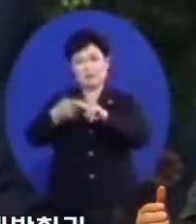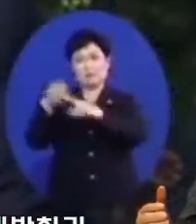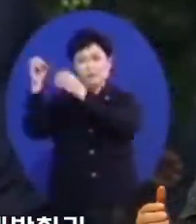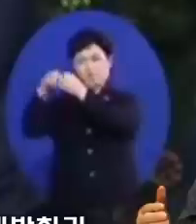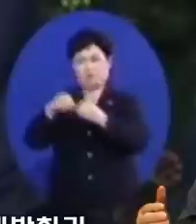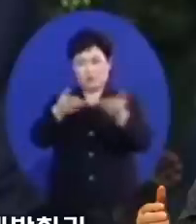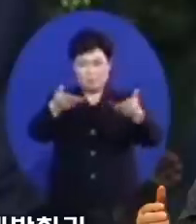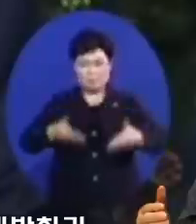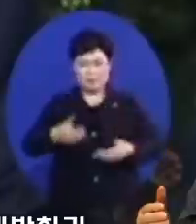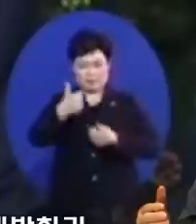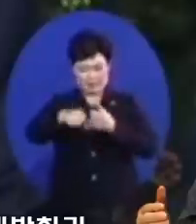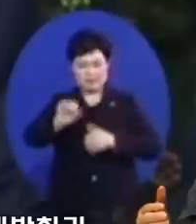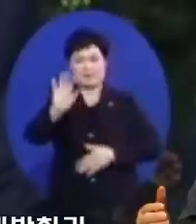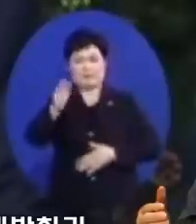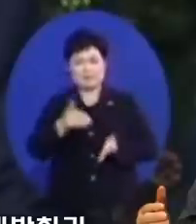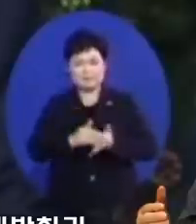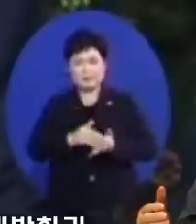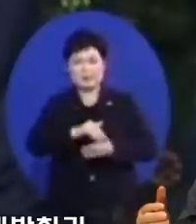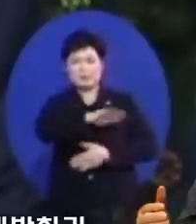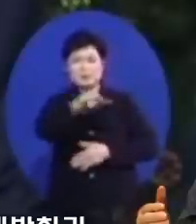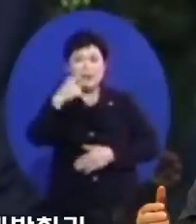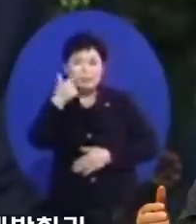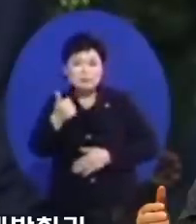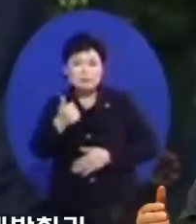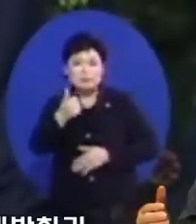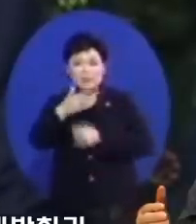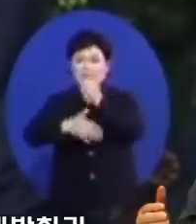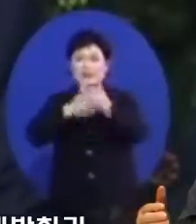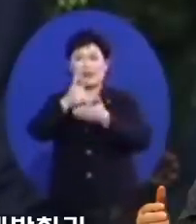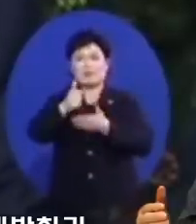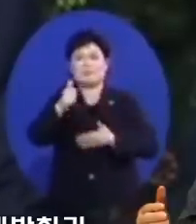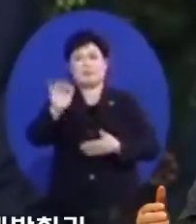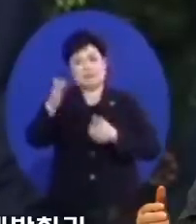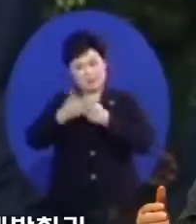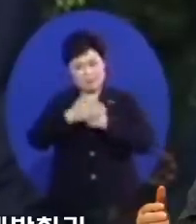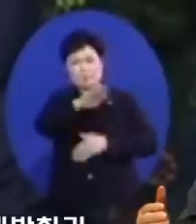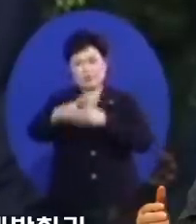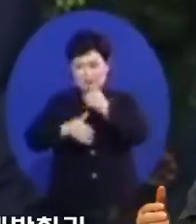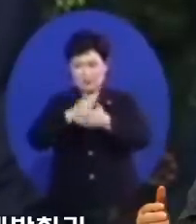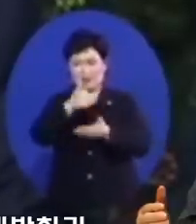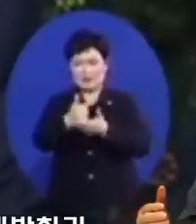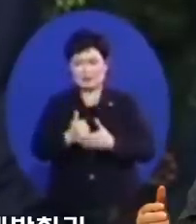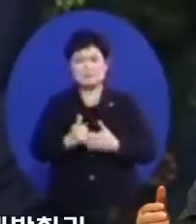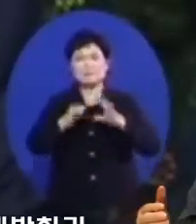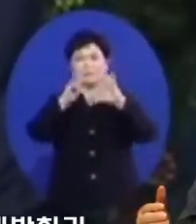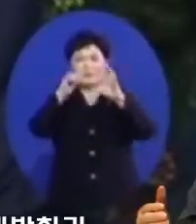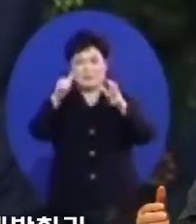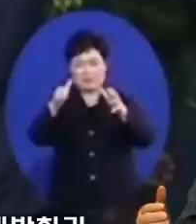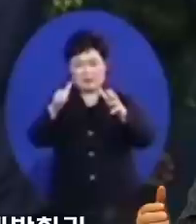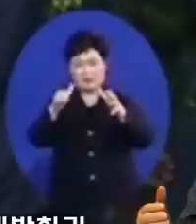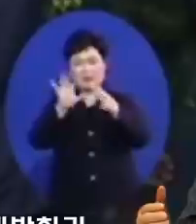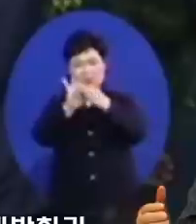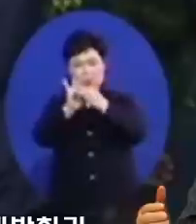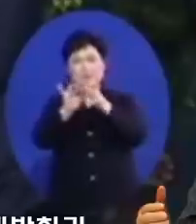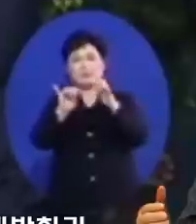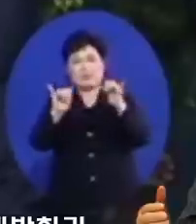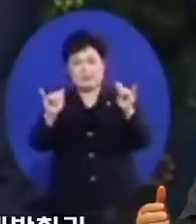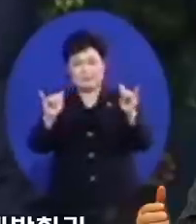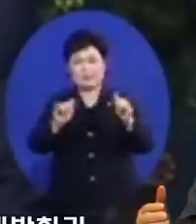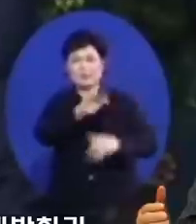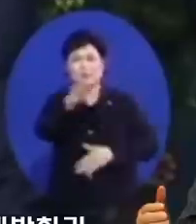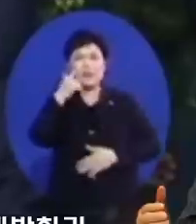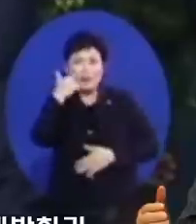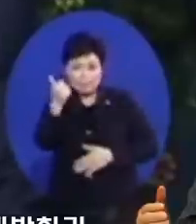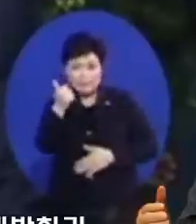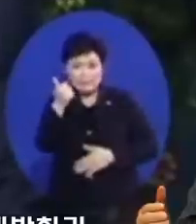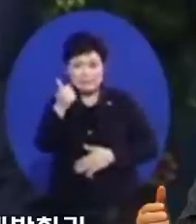하나님의 아들들인 것입니다. 우리 아버지가 하나님이니 우리는 하나님의 세계에 속한 사람들이요. 우리